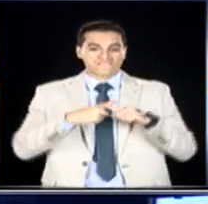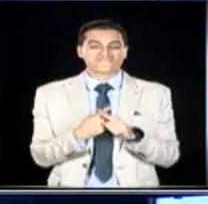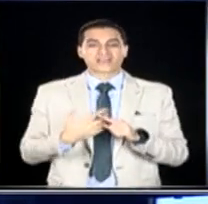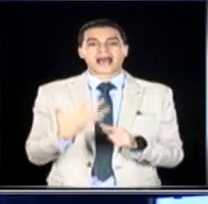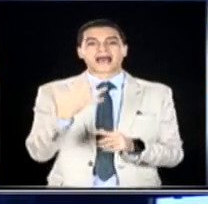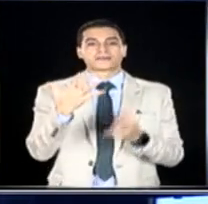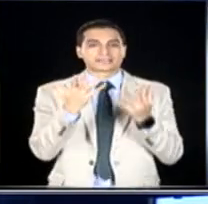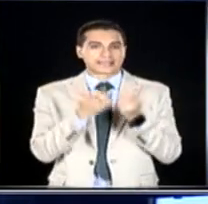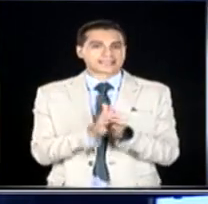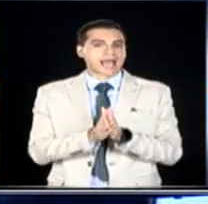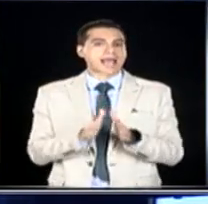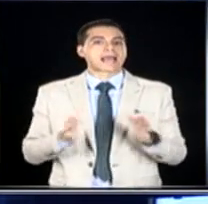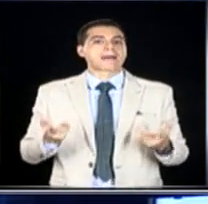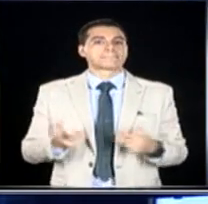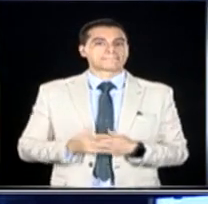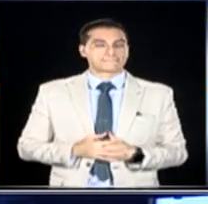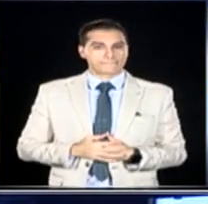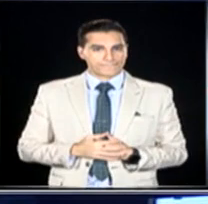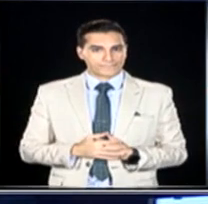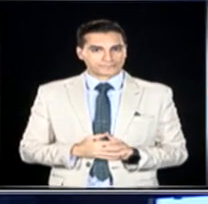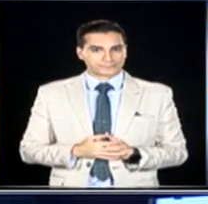14 في 5 يساوي كام؟